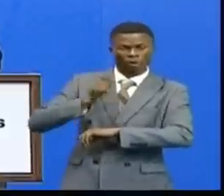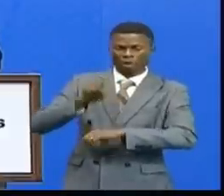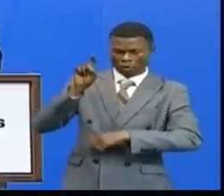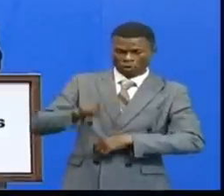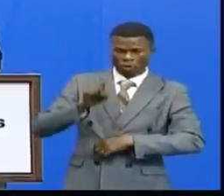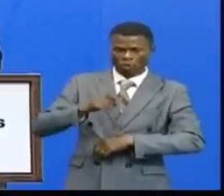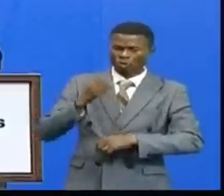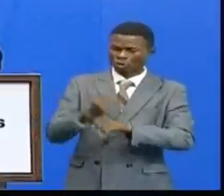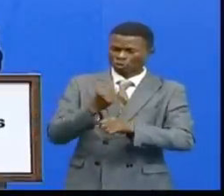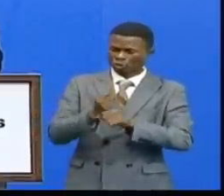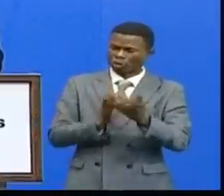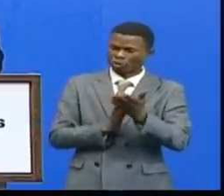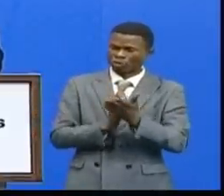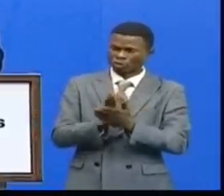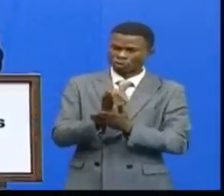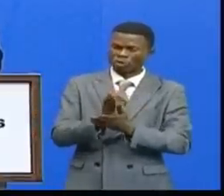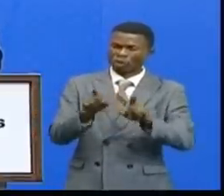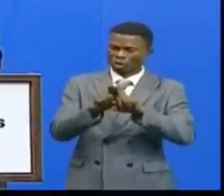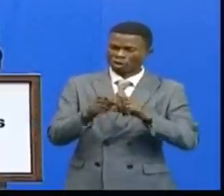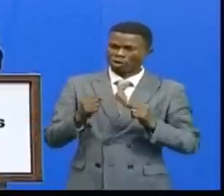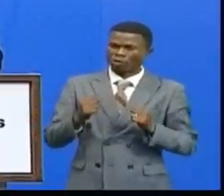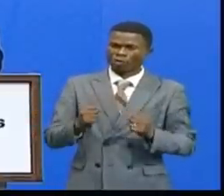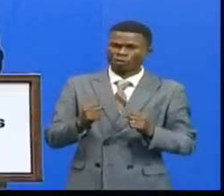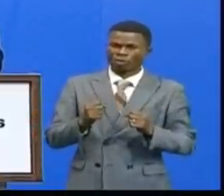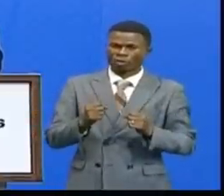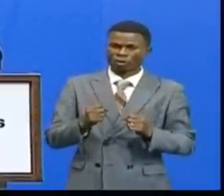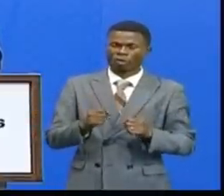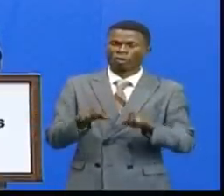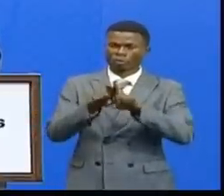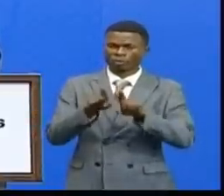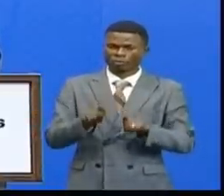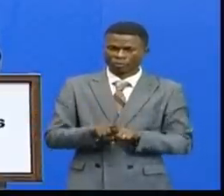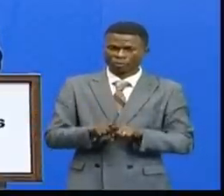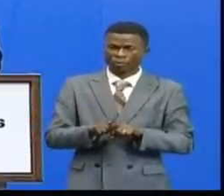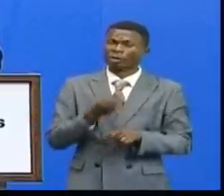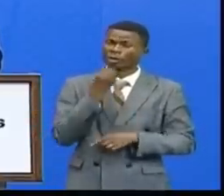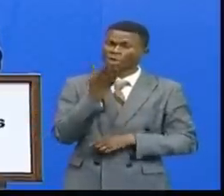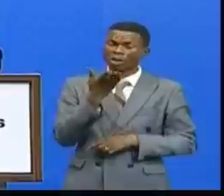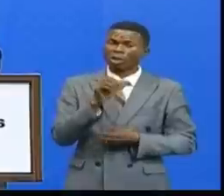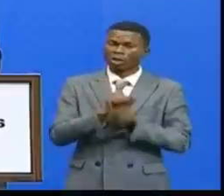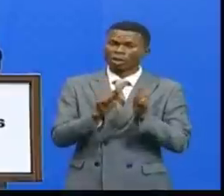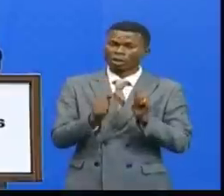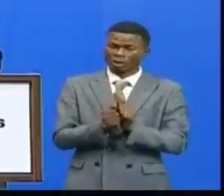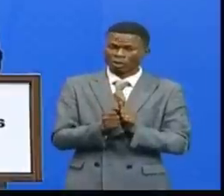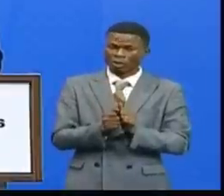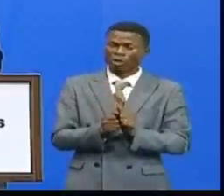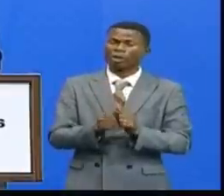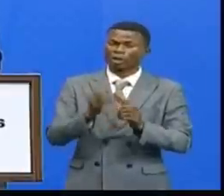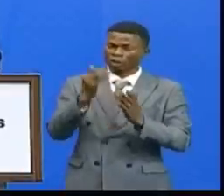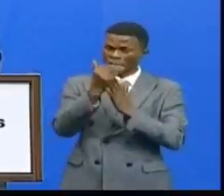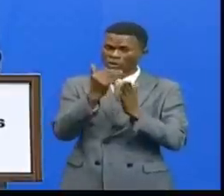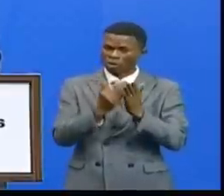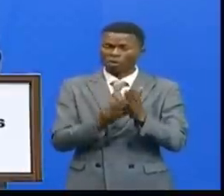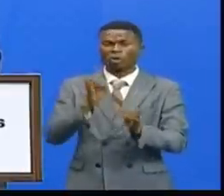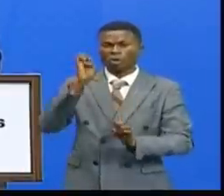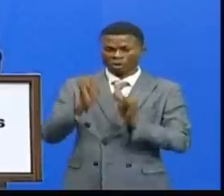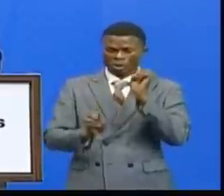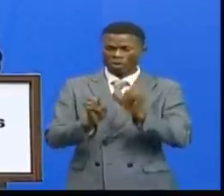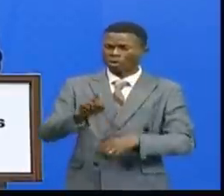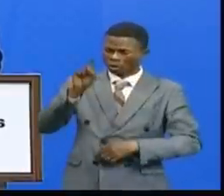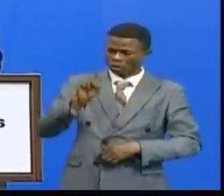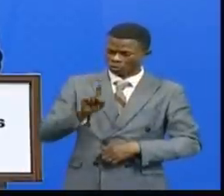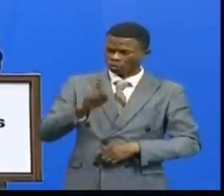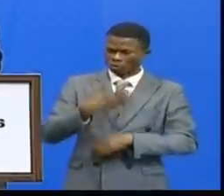à jouer son rôle de manière efficace. Il va sans dire que si le problème est structurel, une évaluation